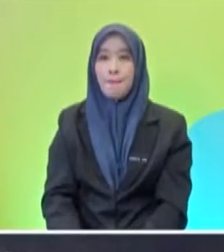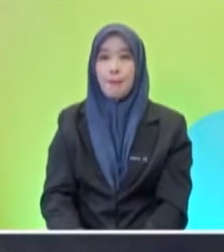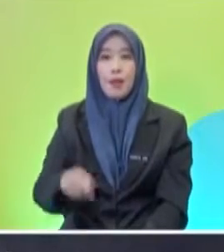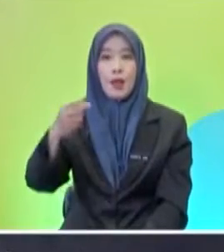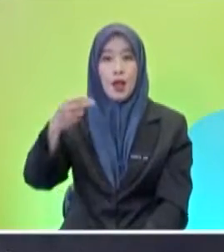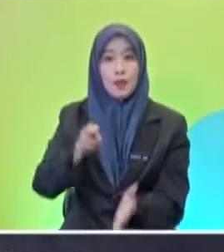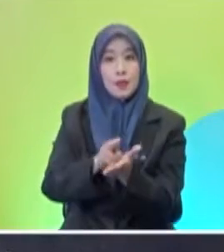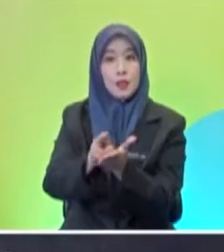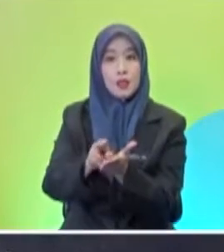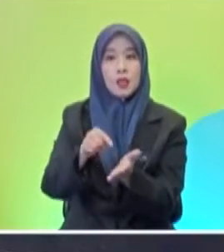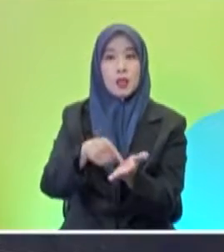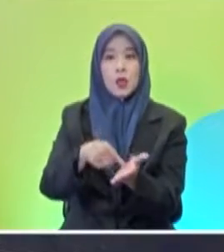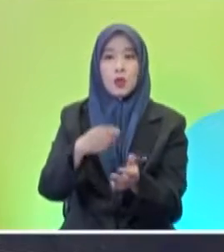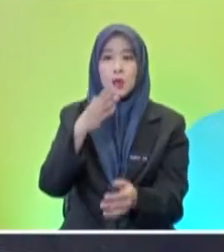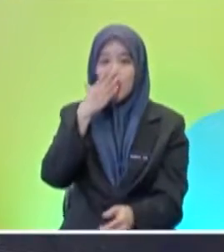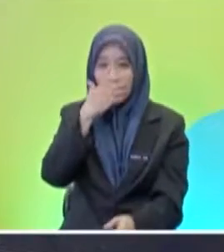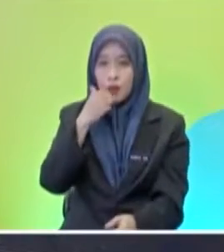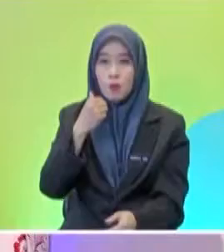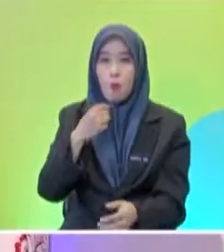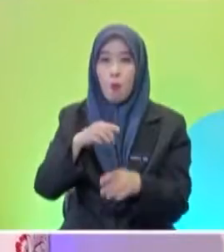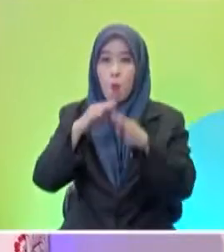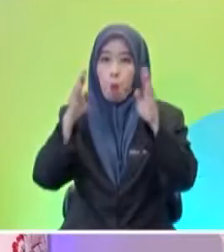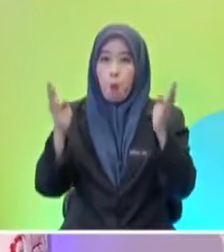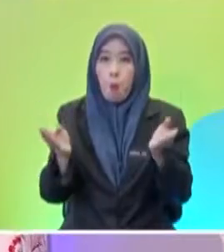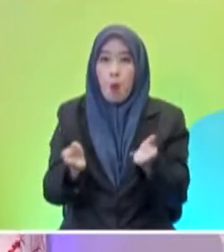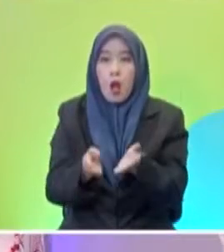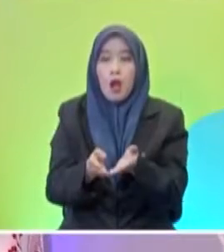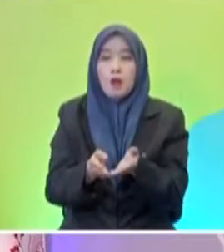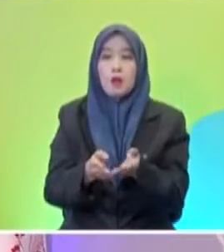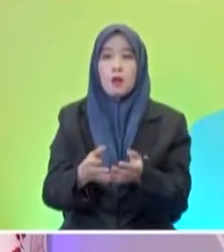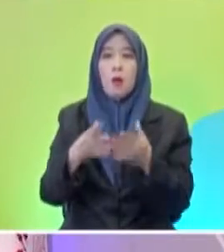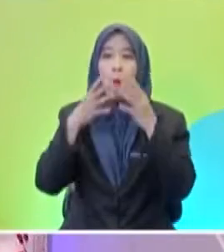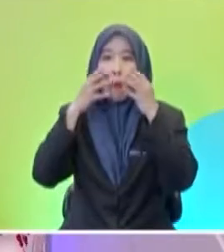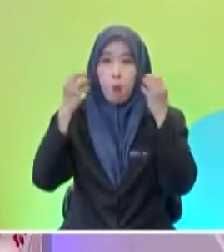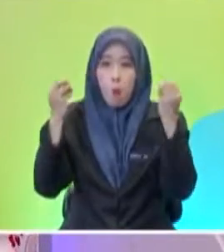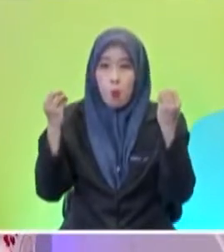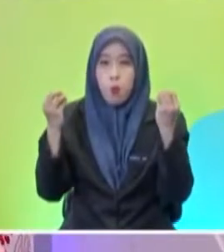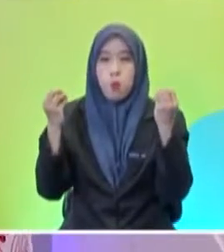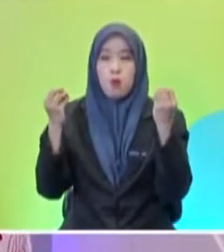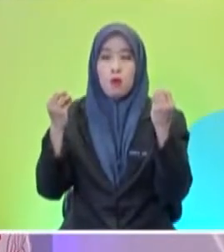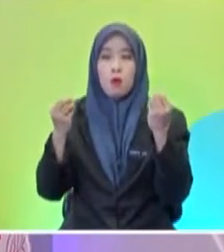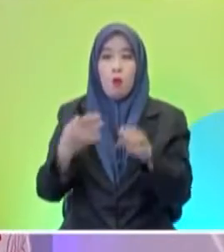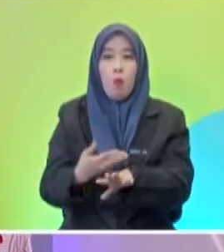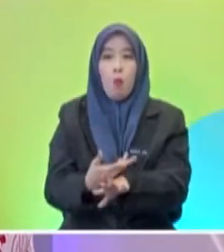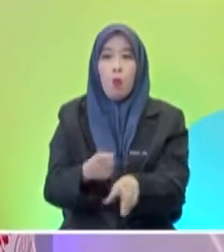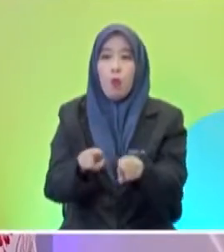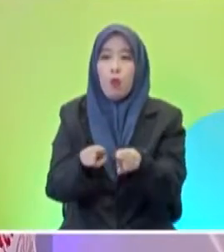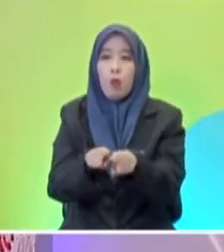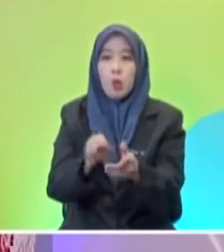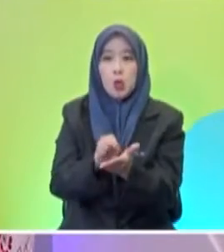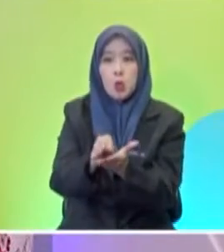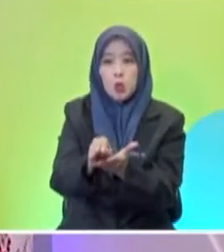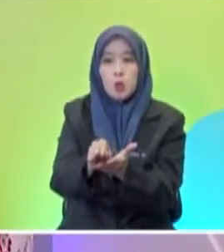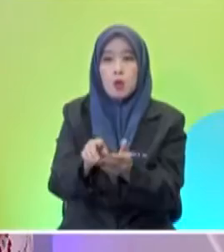ni comel. Betul, Cikgu. Bulat, comel dan sangat gebu juga. Bulu dia seakan-akan macam tikus. Tikus